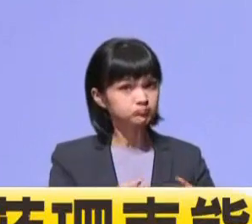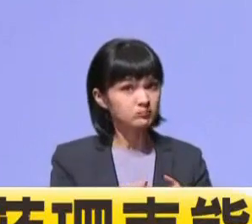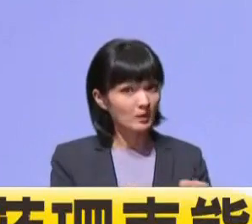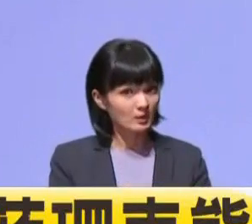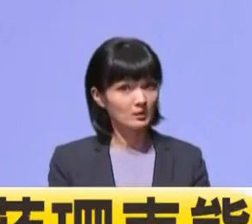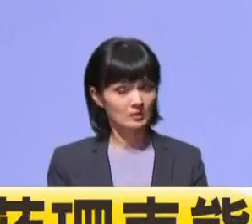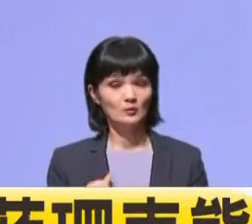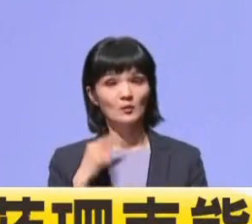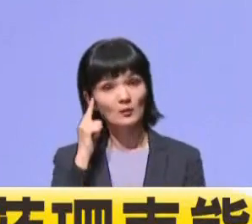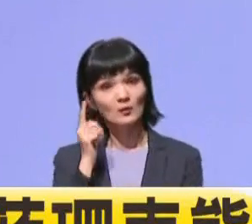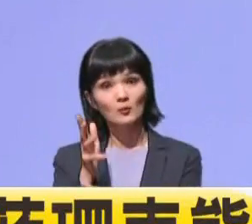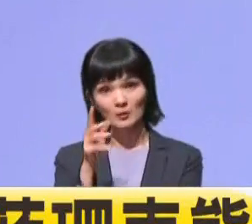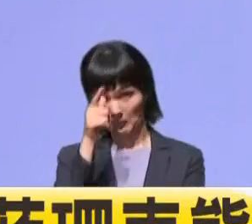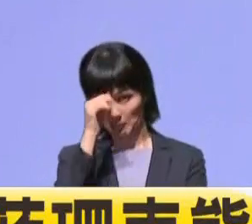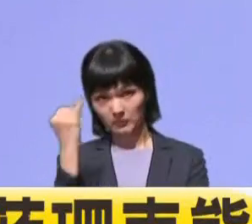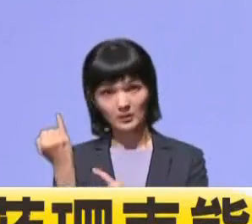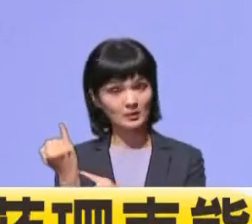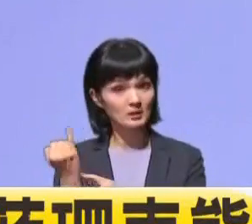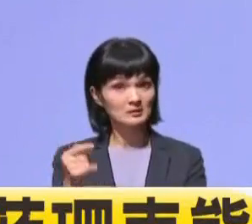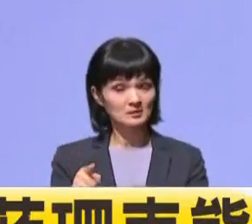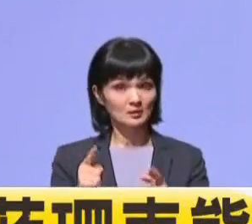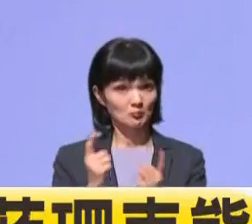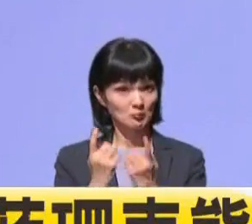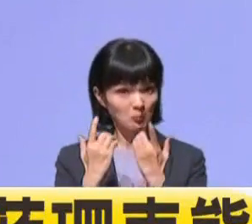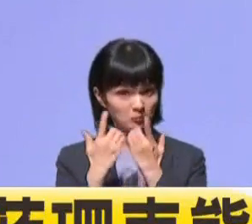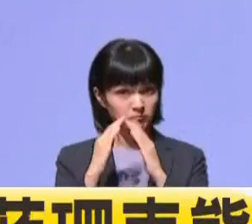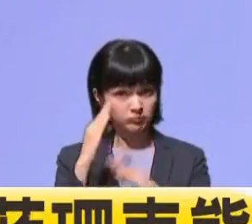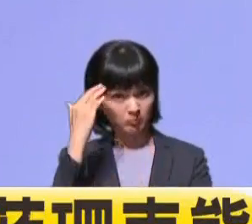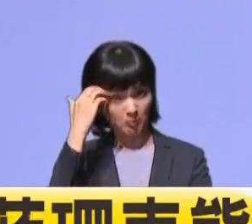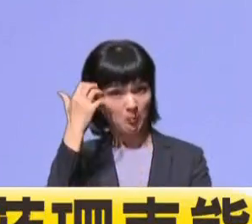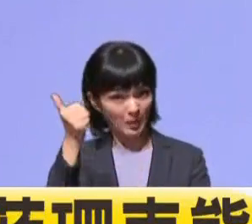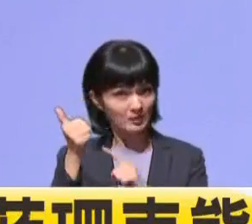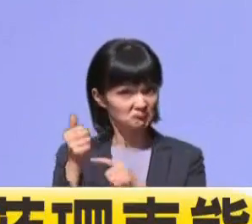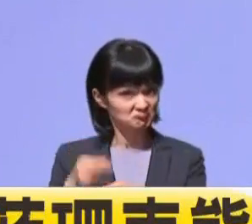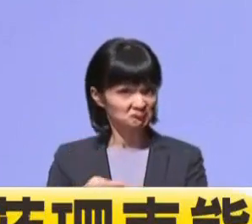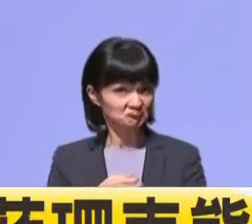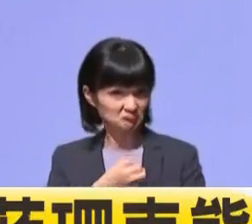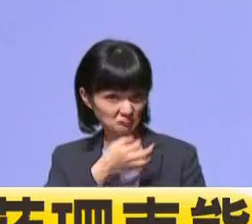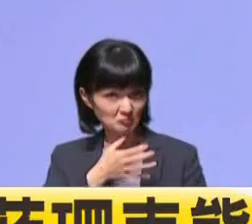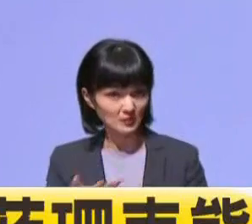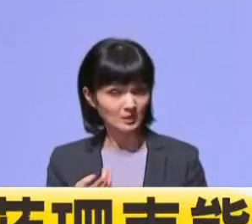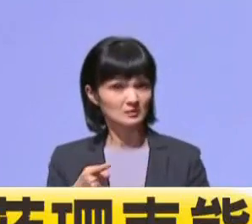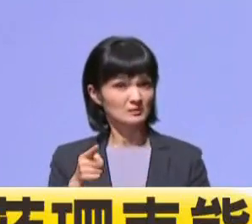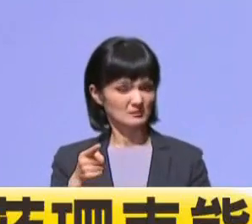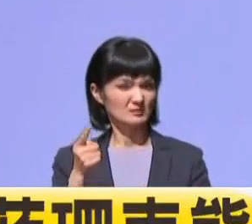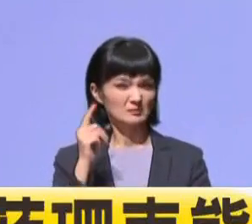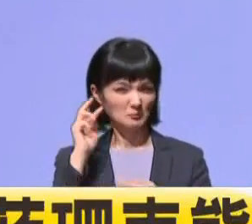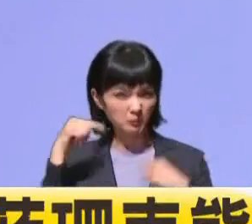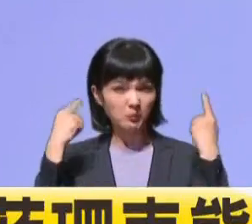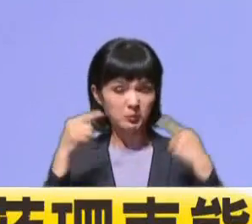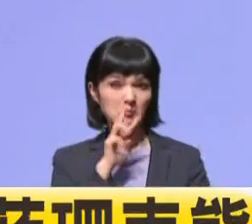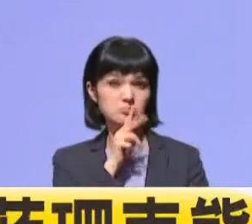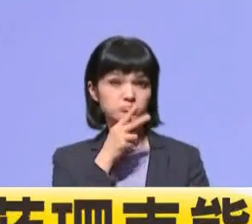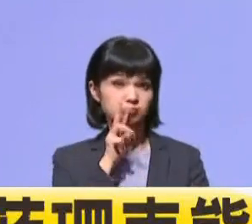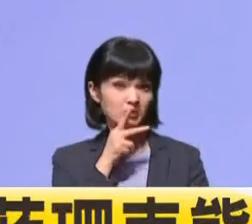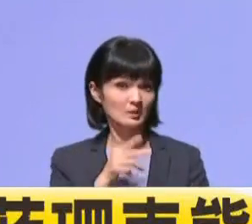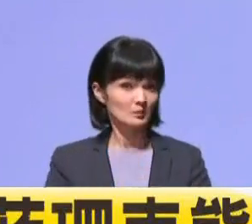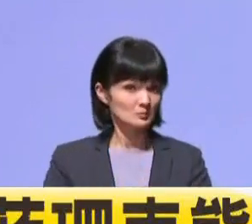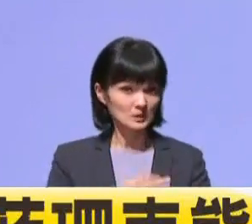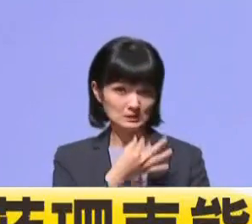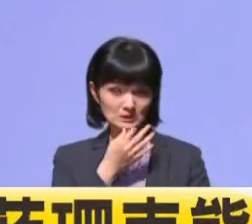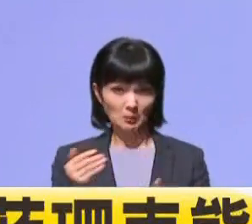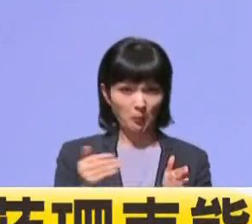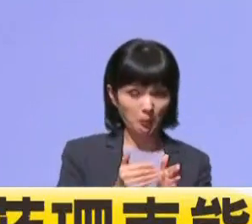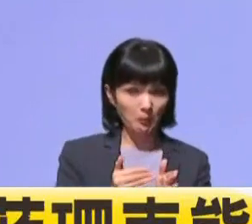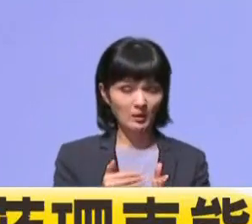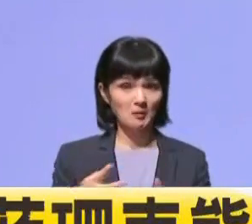珊珊副市长，你对柯文哲市长有信心吗？他常常变来变去，他会不会在关键的时刻